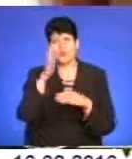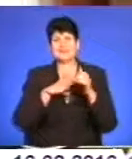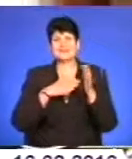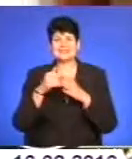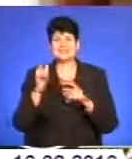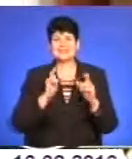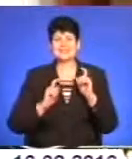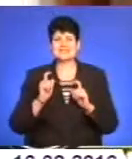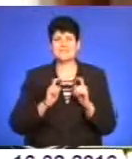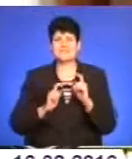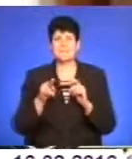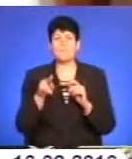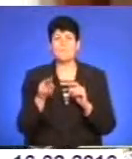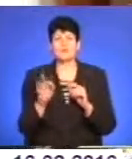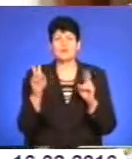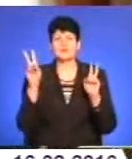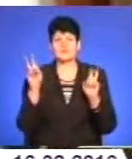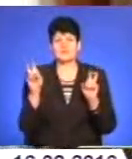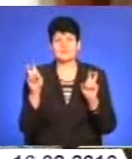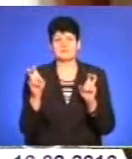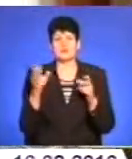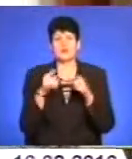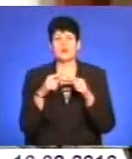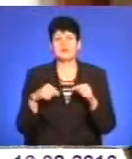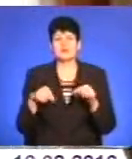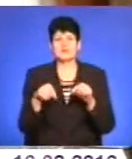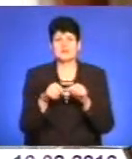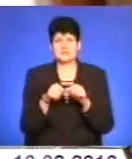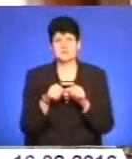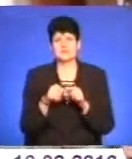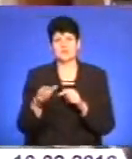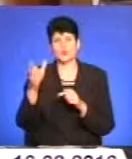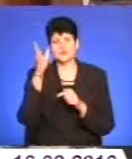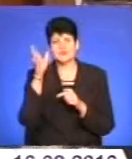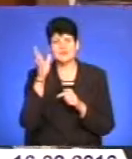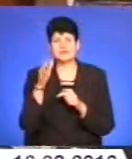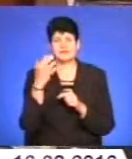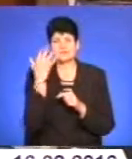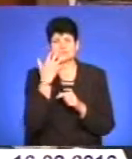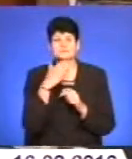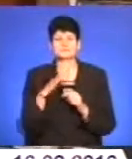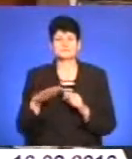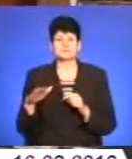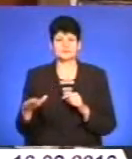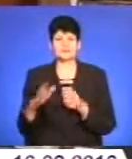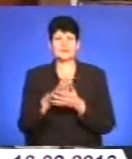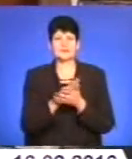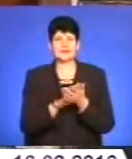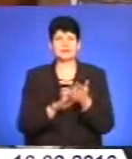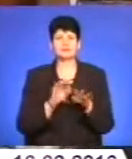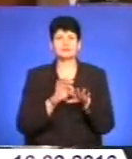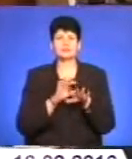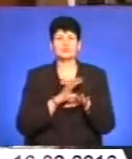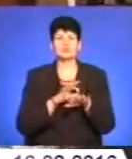семінар по темі «Організація інклюзивної освіти незрячих дітей». Даний семінар було